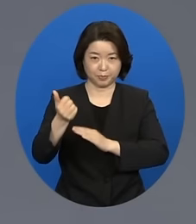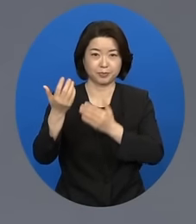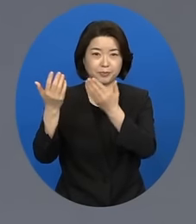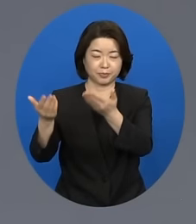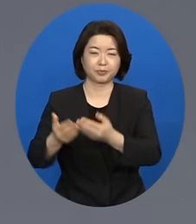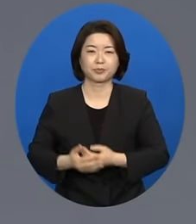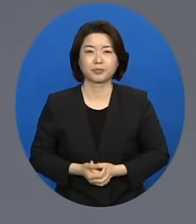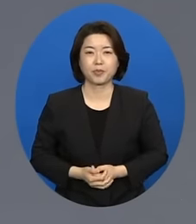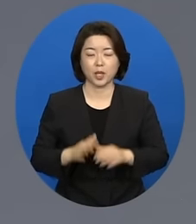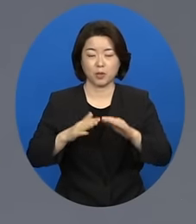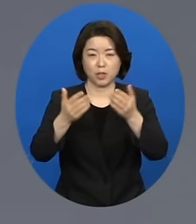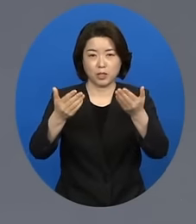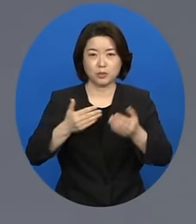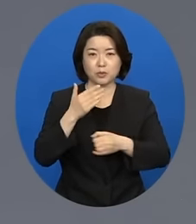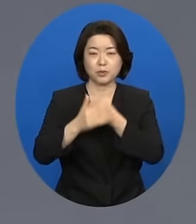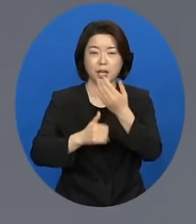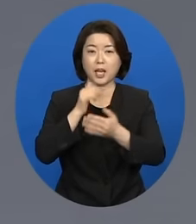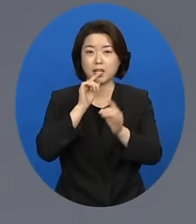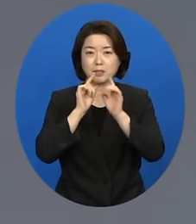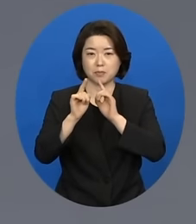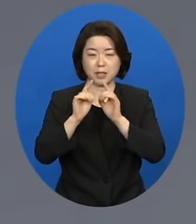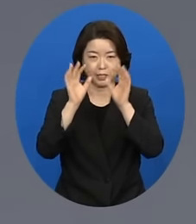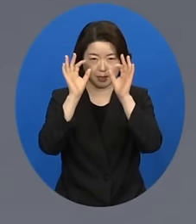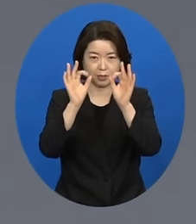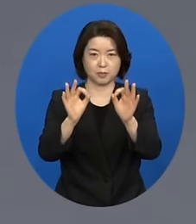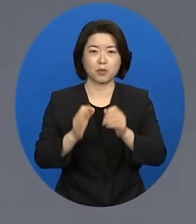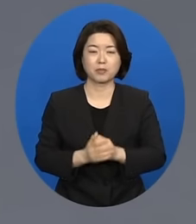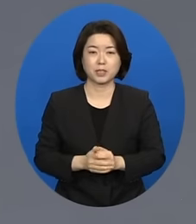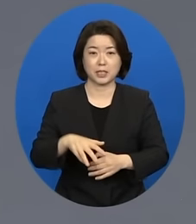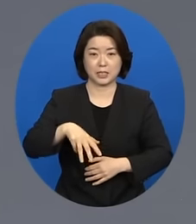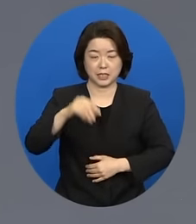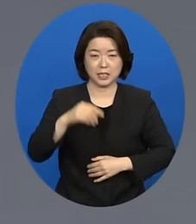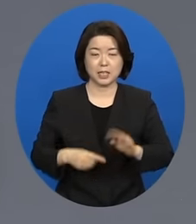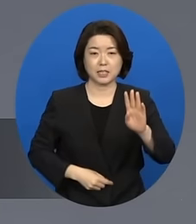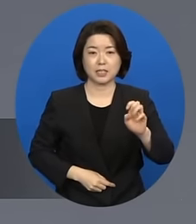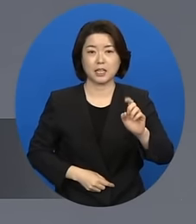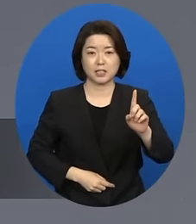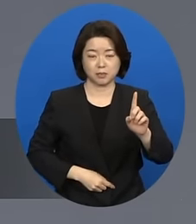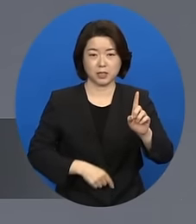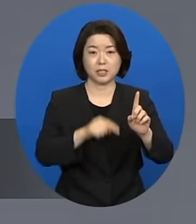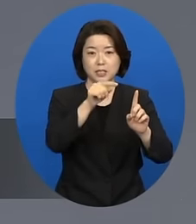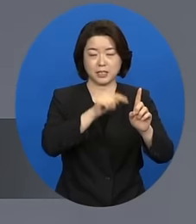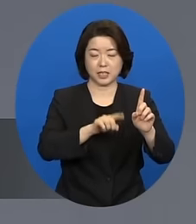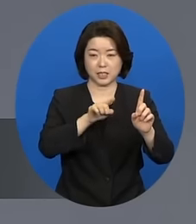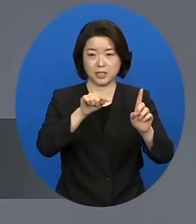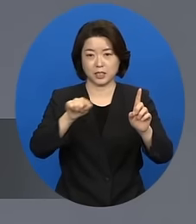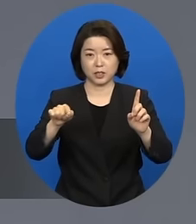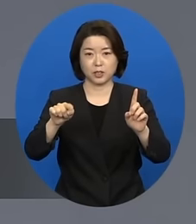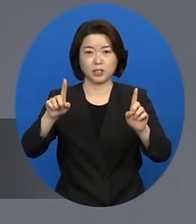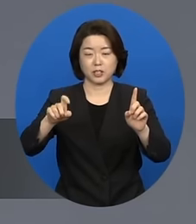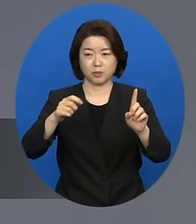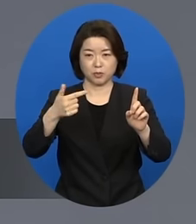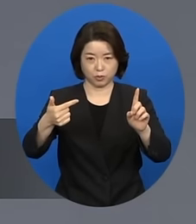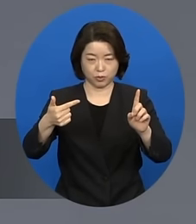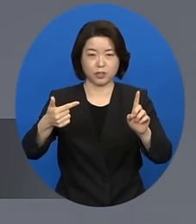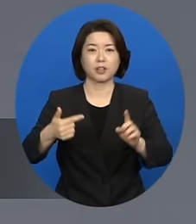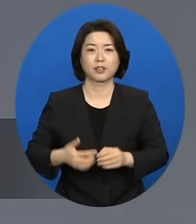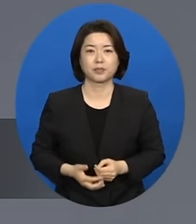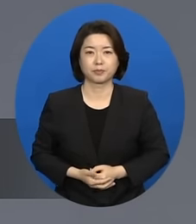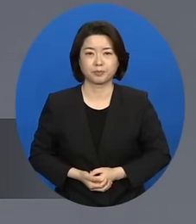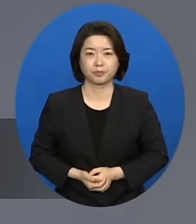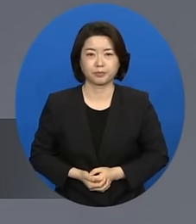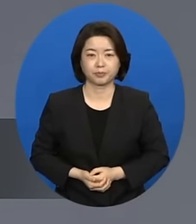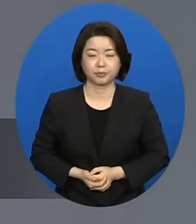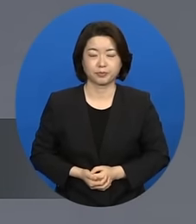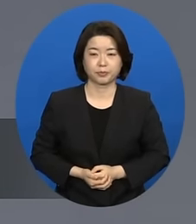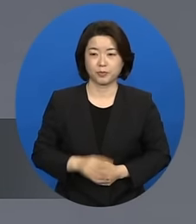오늘 주시는 하나님의 말씀 보도록 하겠습니다. 창세기 41장 1절에서 16절까지